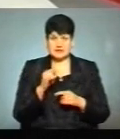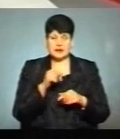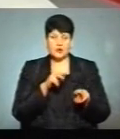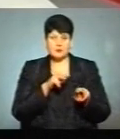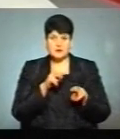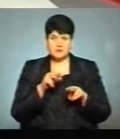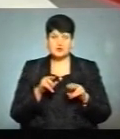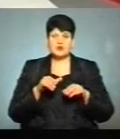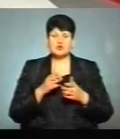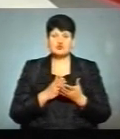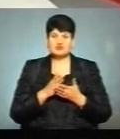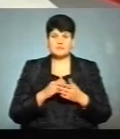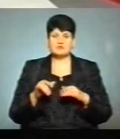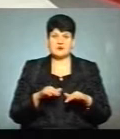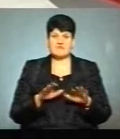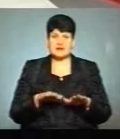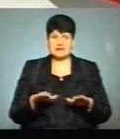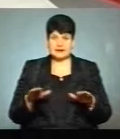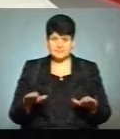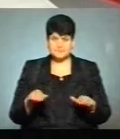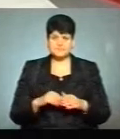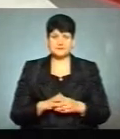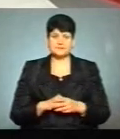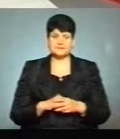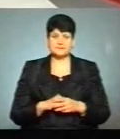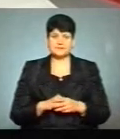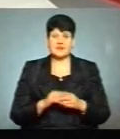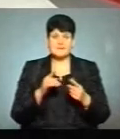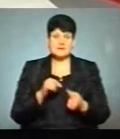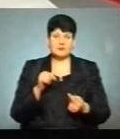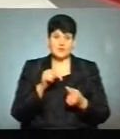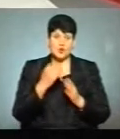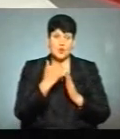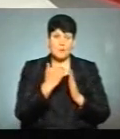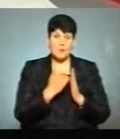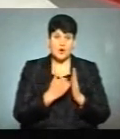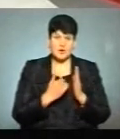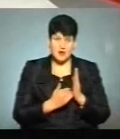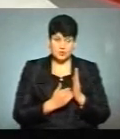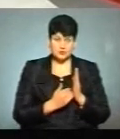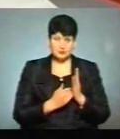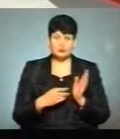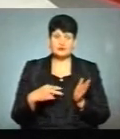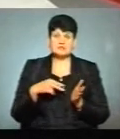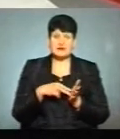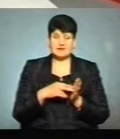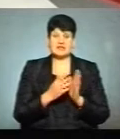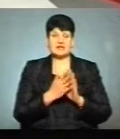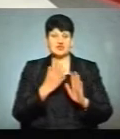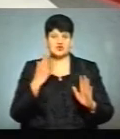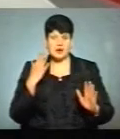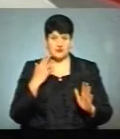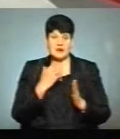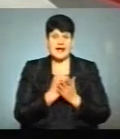опікується служба у справах дітей. І відповідно до порядку постановки на чергу кандидатів в